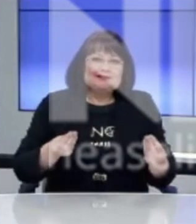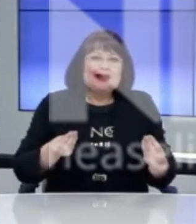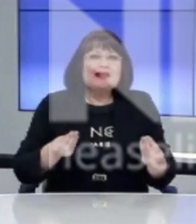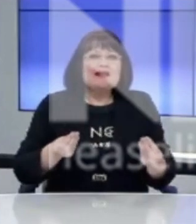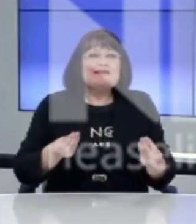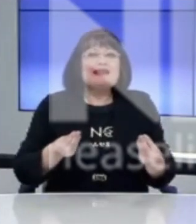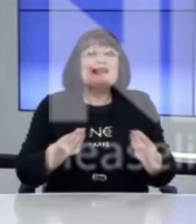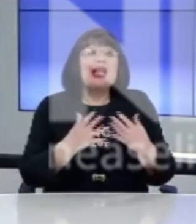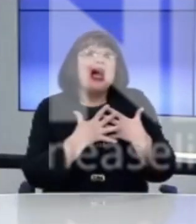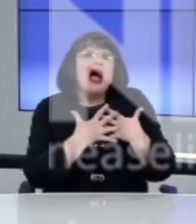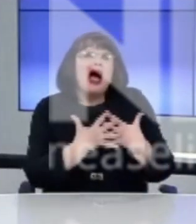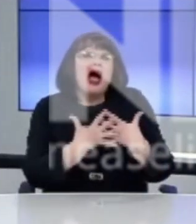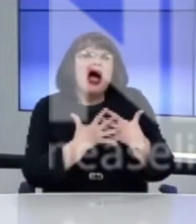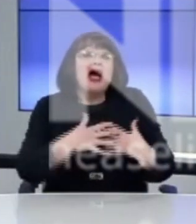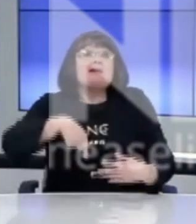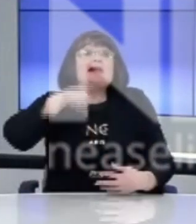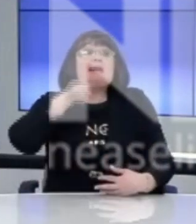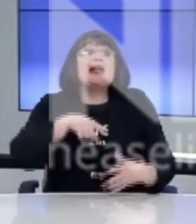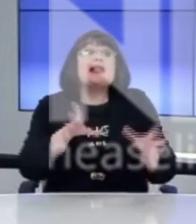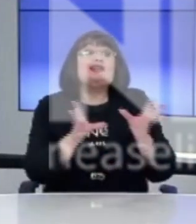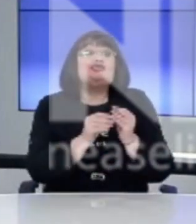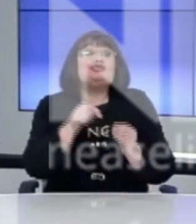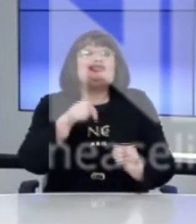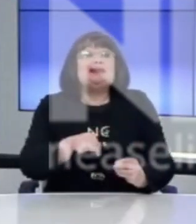της αγάπης της σημερινής μέρας